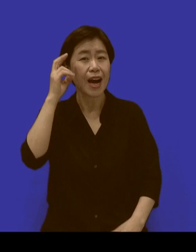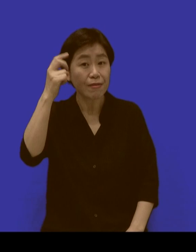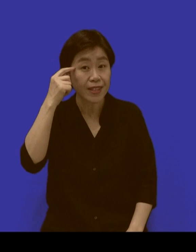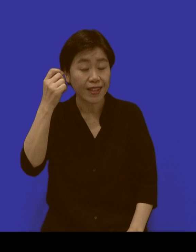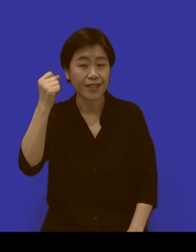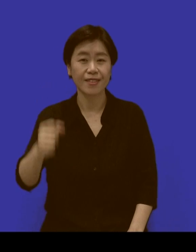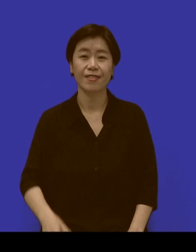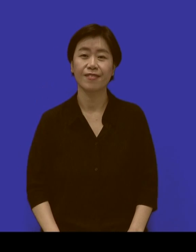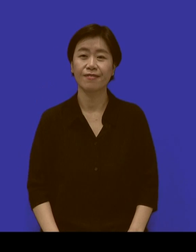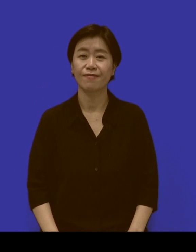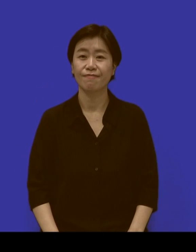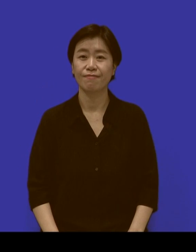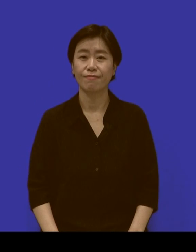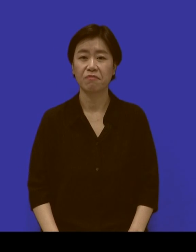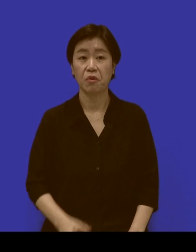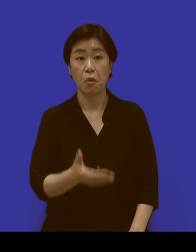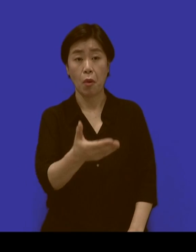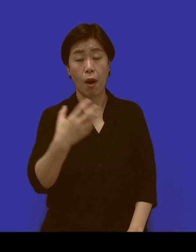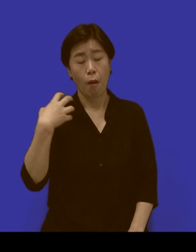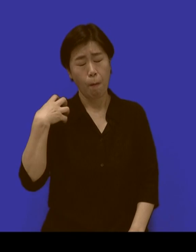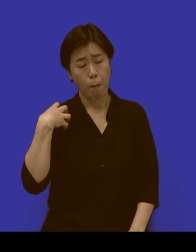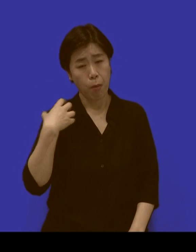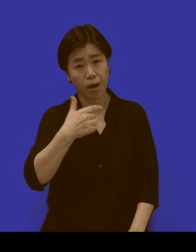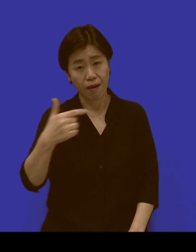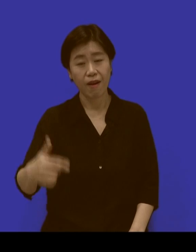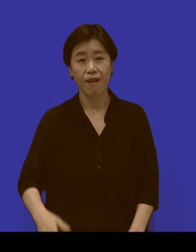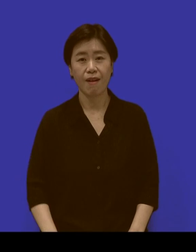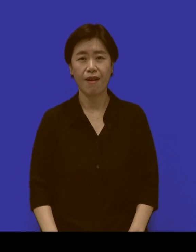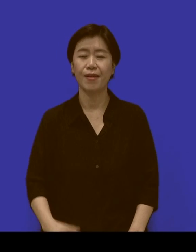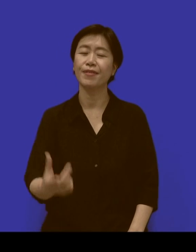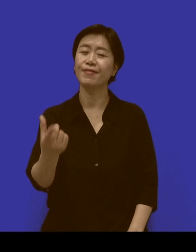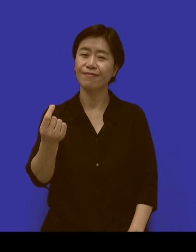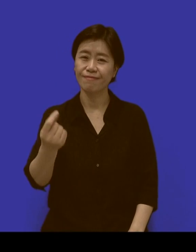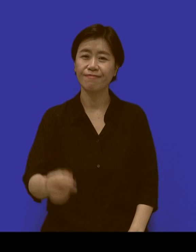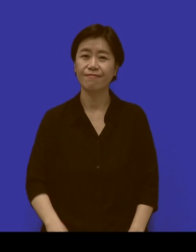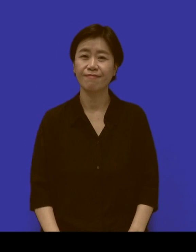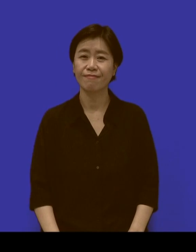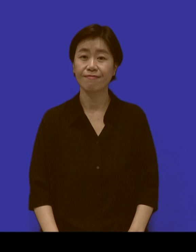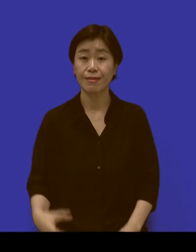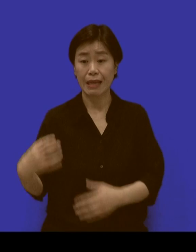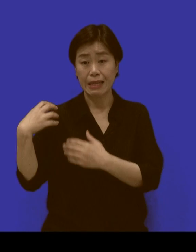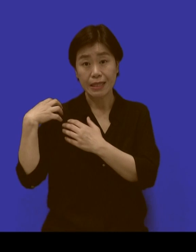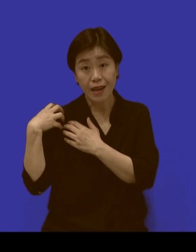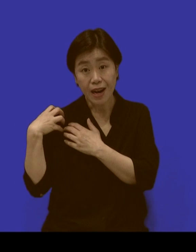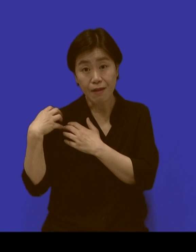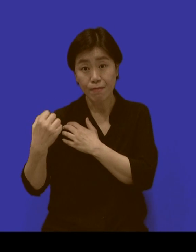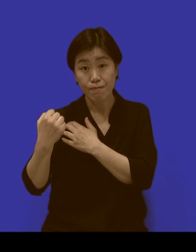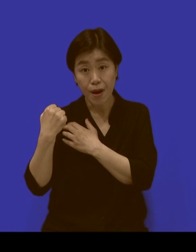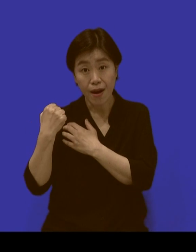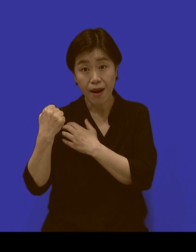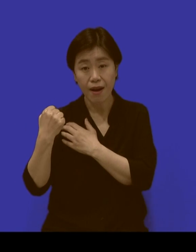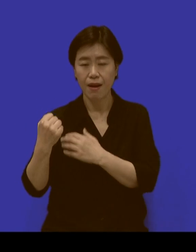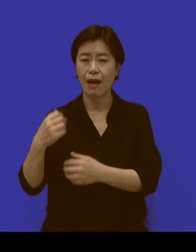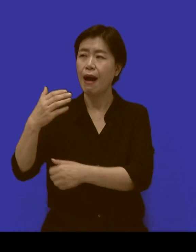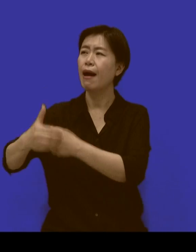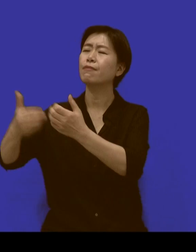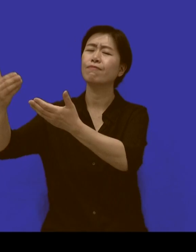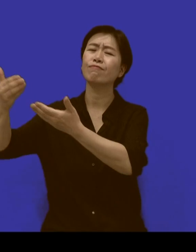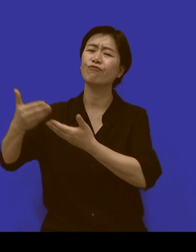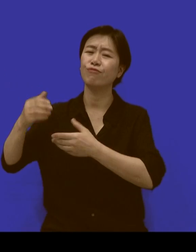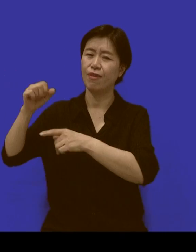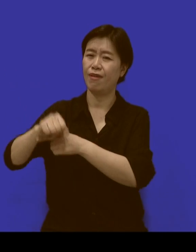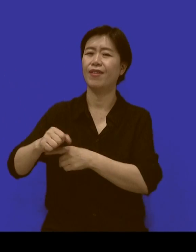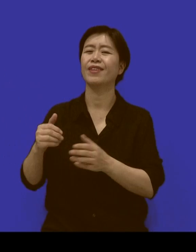하게 됐어요. 그래서 저는 사명감이 없으면 있을 수 없는 장인 맞습니다. 것 같아요. 그 사명감마저도 하나님께서 주시는 것 그렇죠, 같아요. 그렇죠.